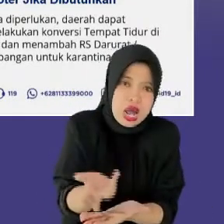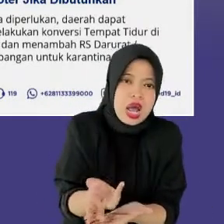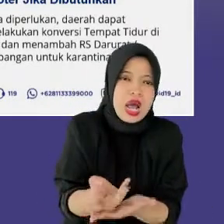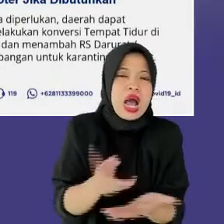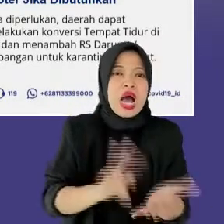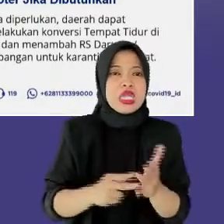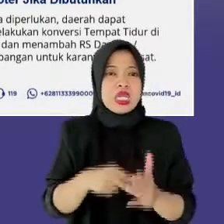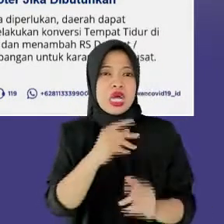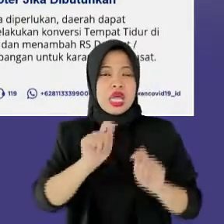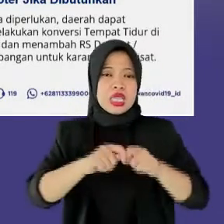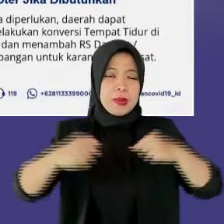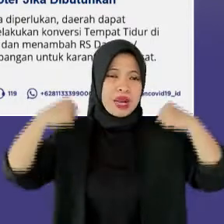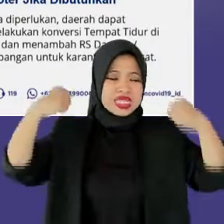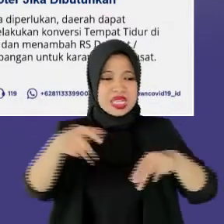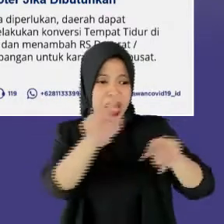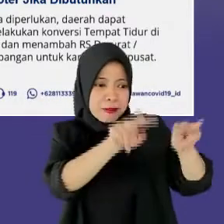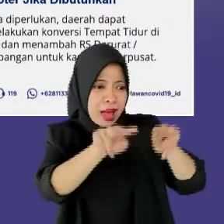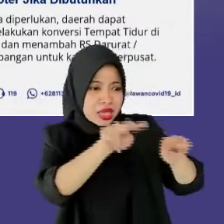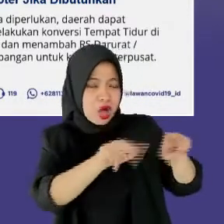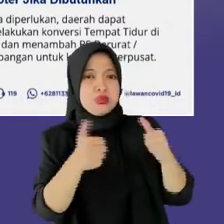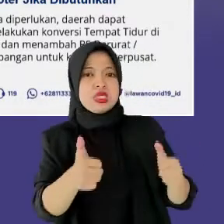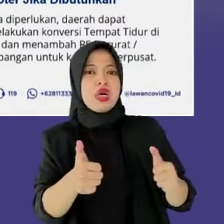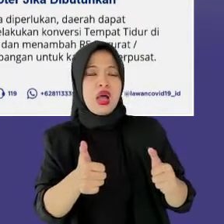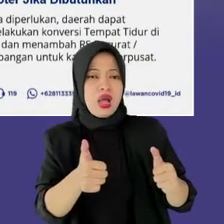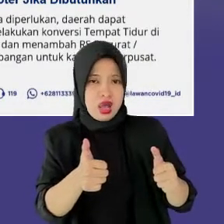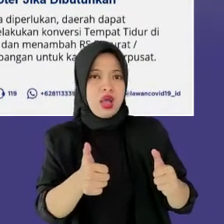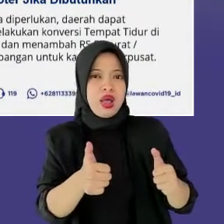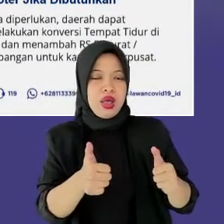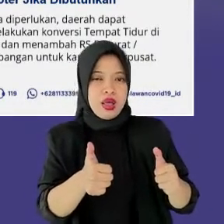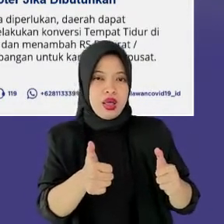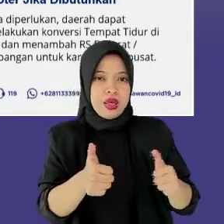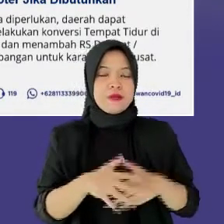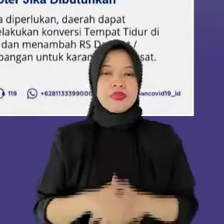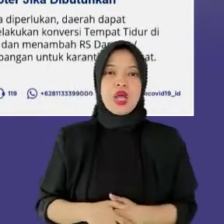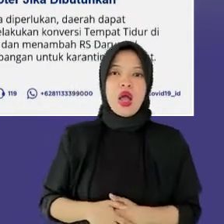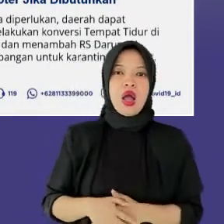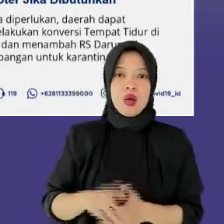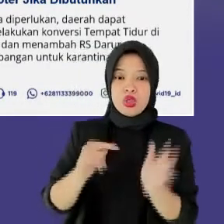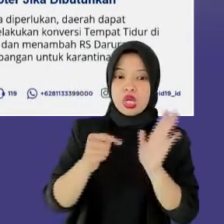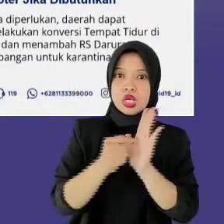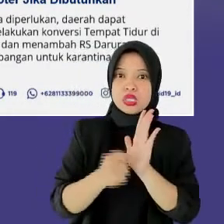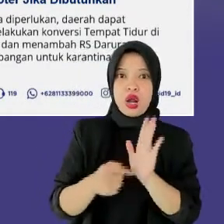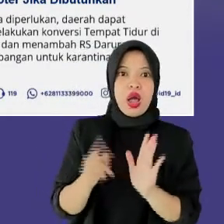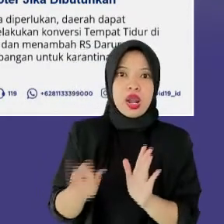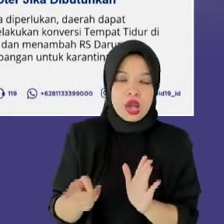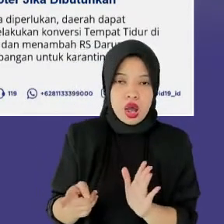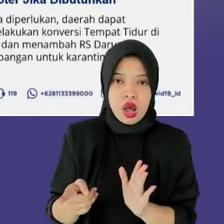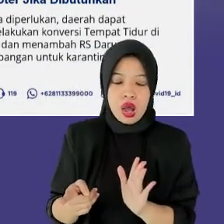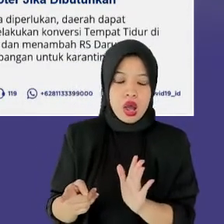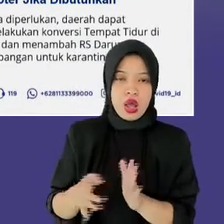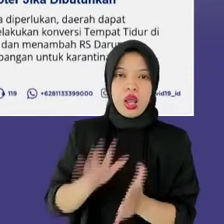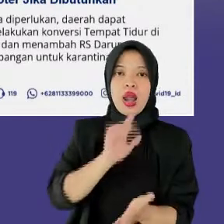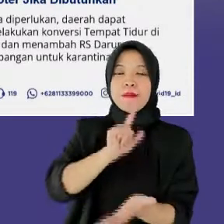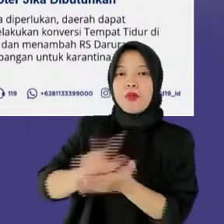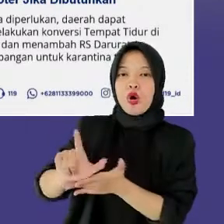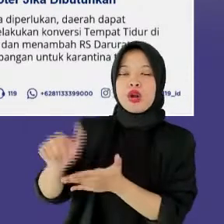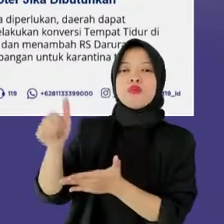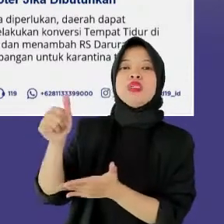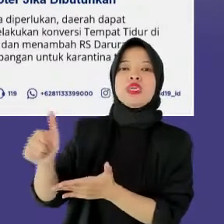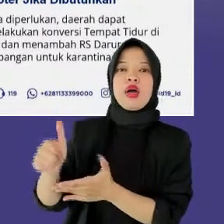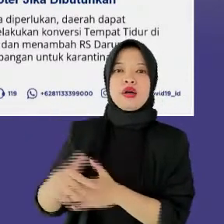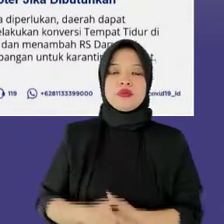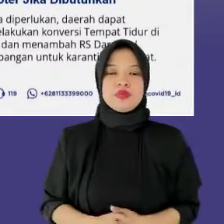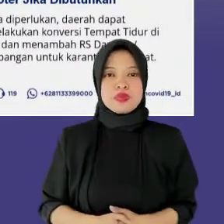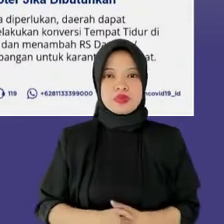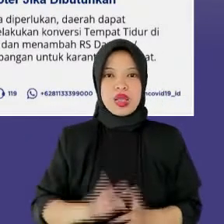dapat dipantau oleh tenaga kesehatan yang ada di sana, minimal rutin. Dapat ketika muncul gejala atau ada perburukan, dapat dengan segera